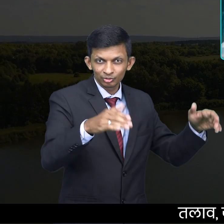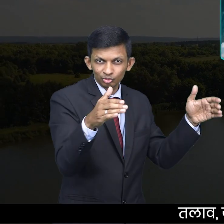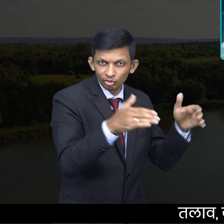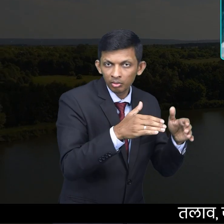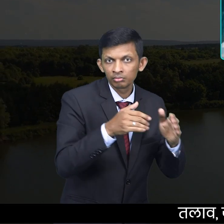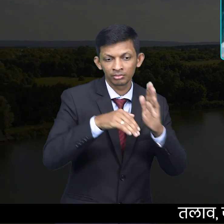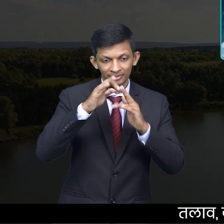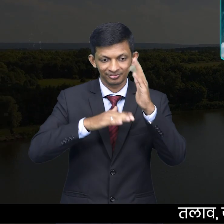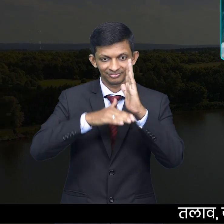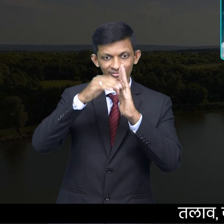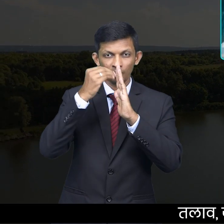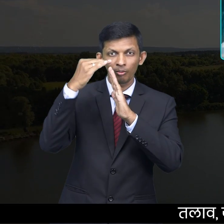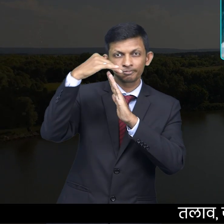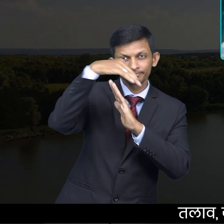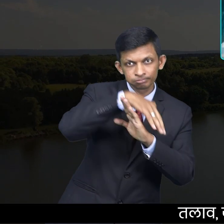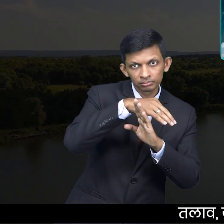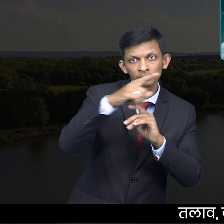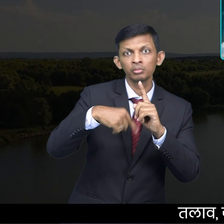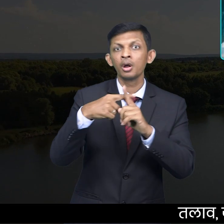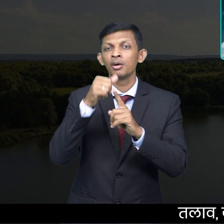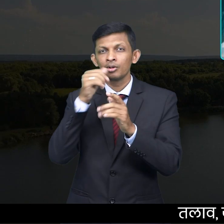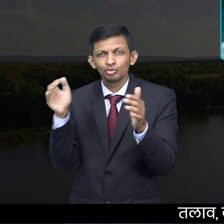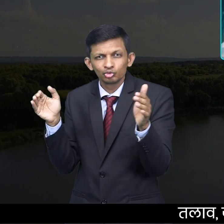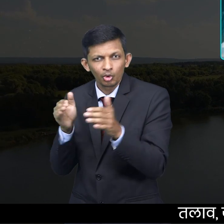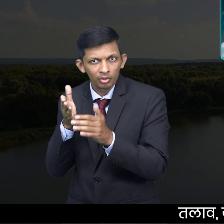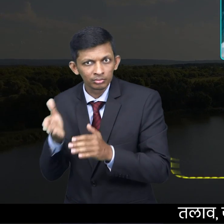तलाव, जलाशय आणि तलावांना नद्या,